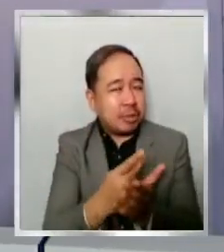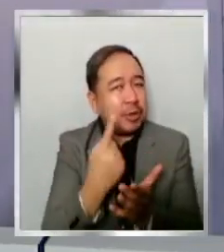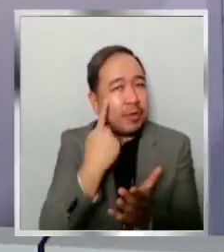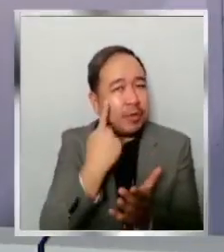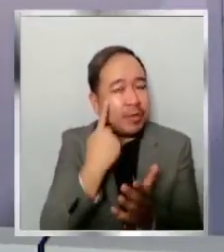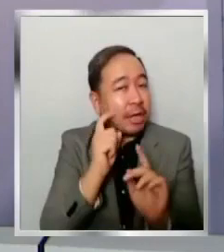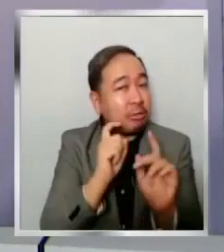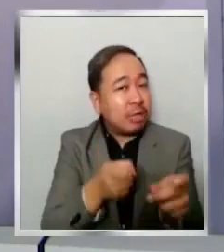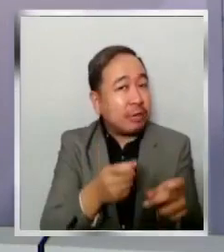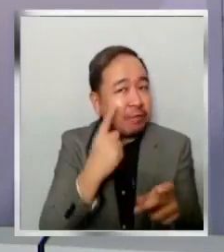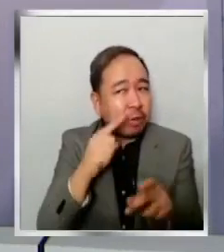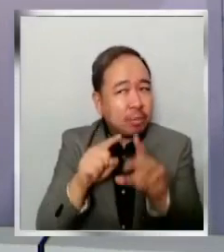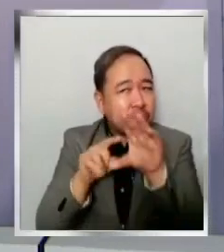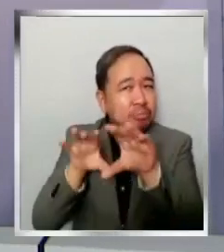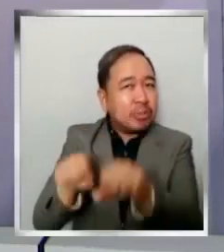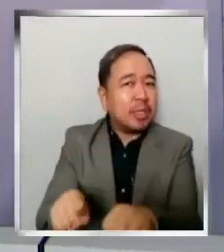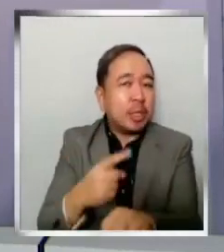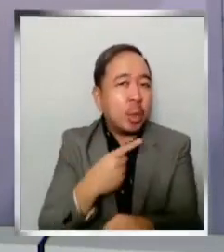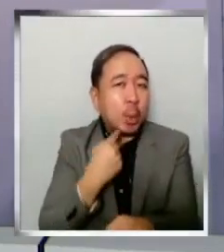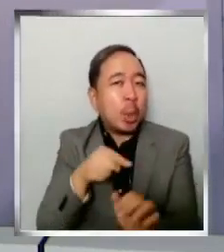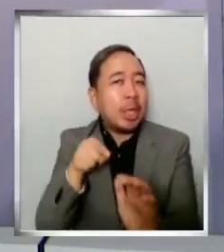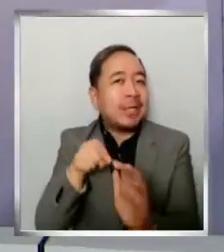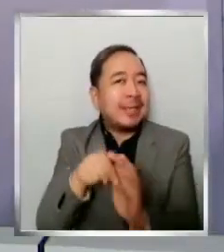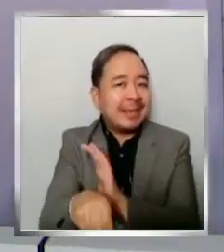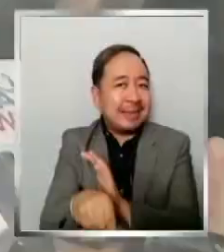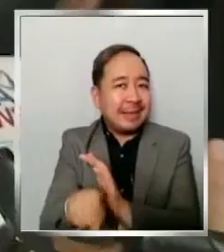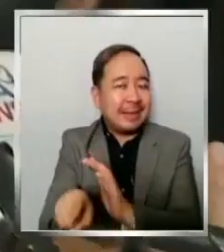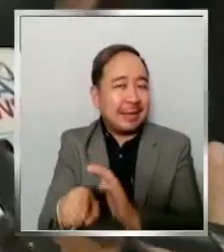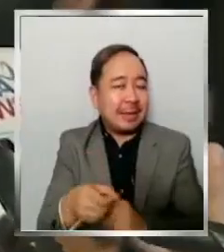pagpatay sa broadcaster na si Percy Lapid.